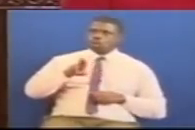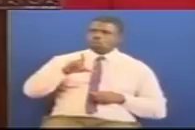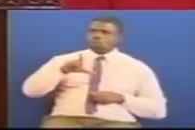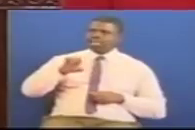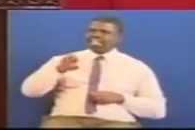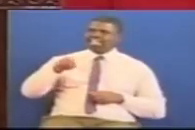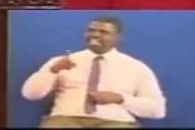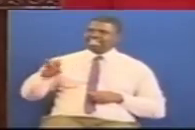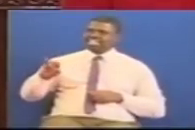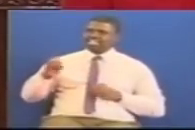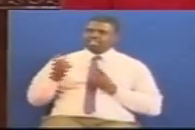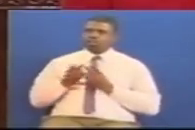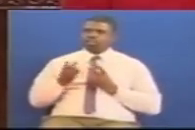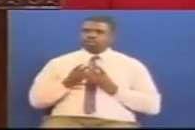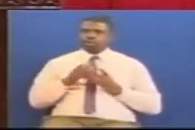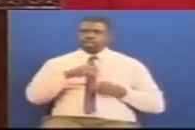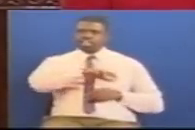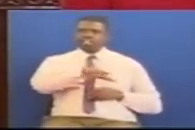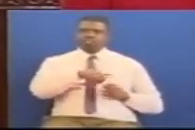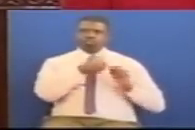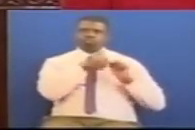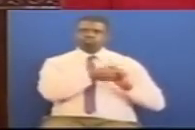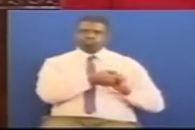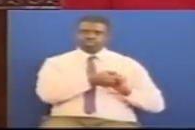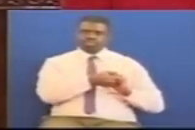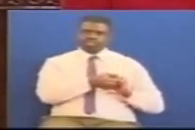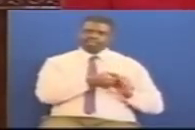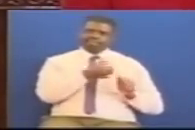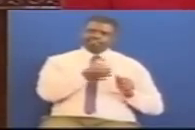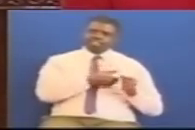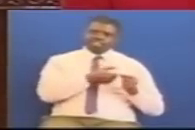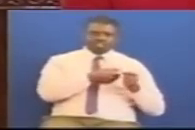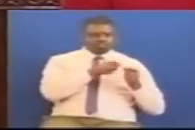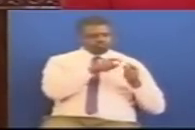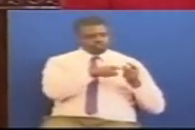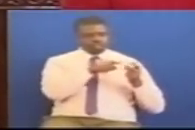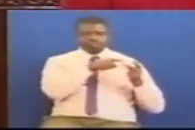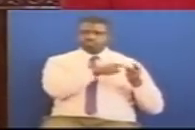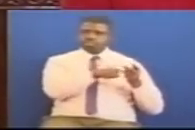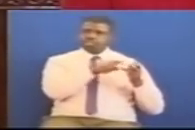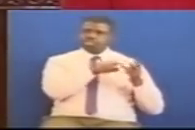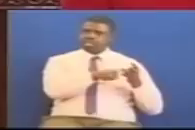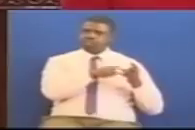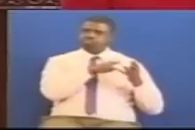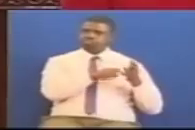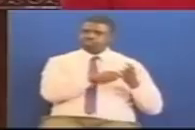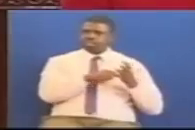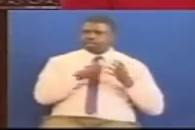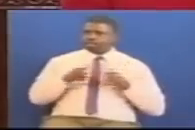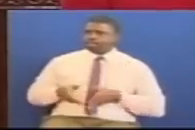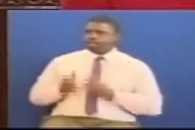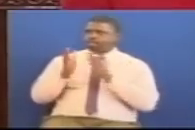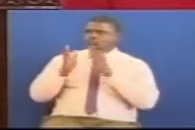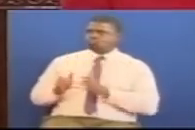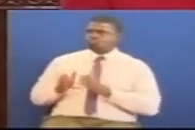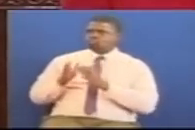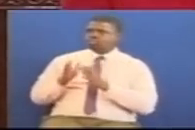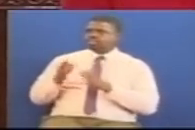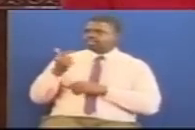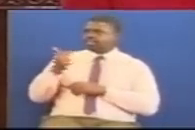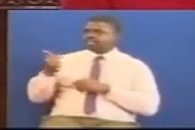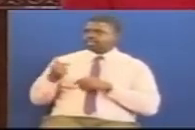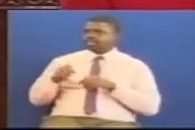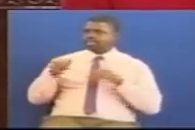maeneo ya Vidunda, Ulelingombe, Kisanga, Tindiga na maeneo ya barabara kuu ya Tanzania na Zambia, maeneo ya